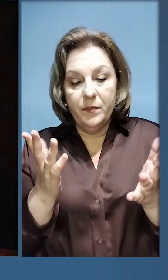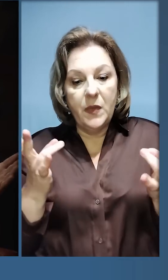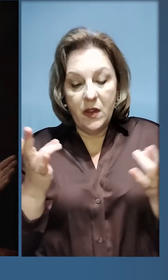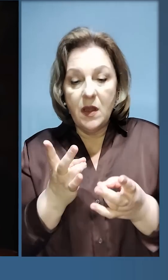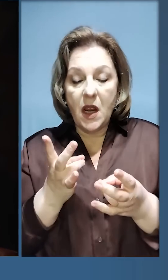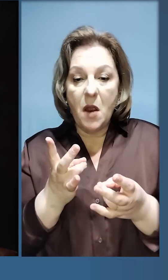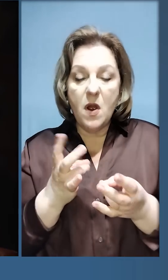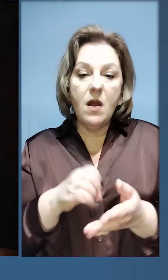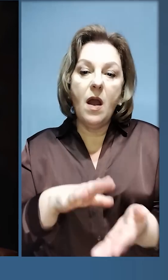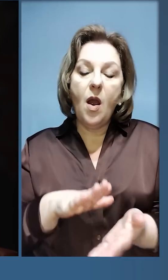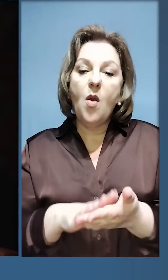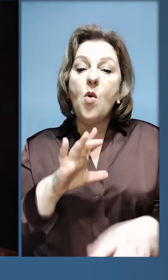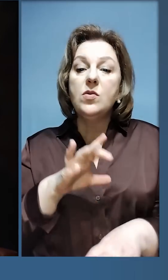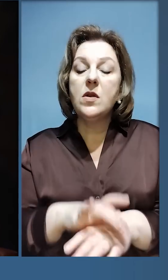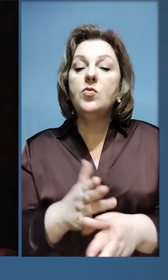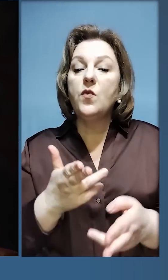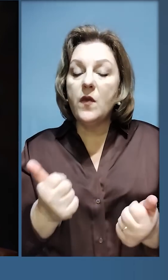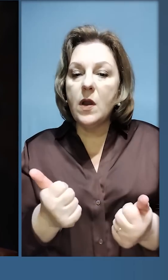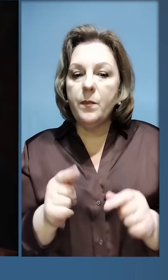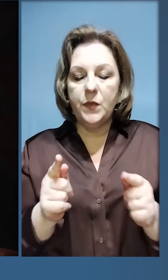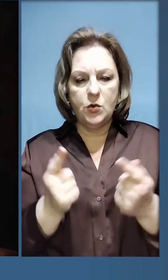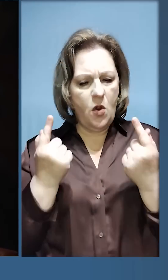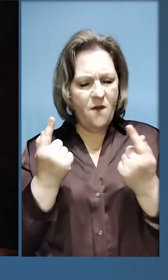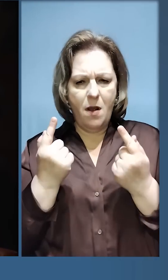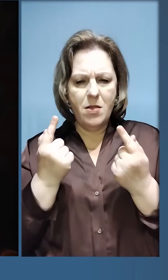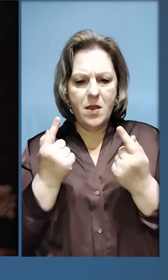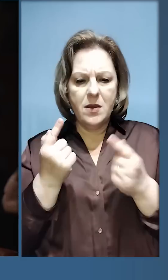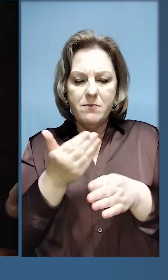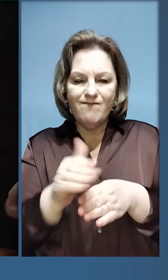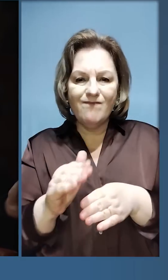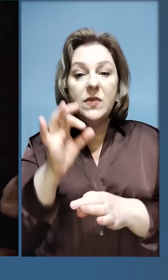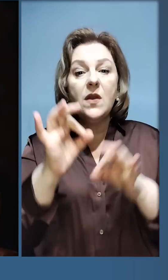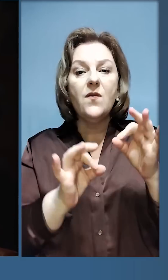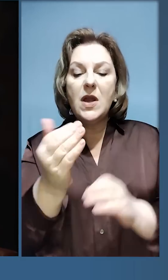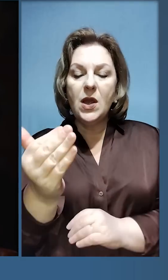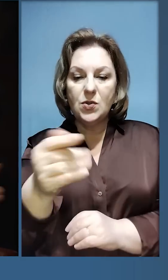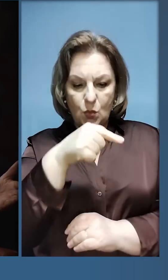На жаль, треба констатувати, що великий відсоток